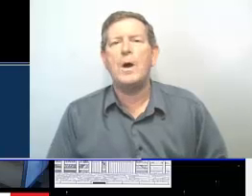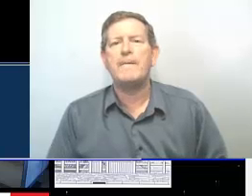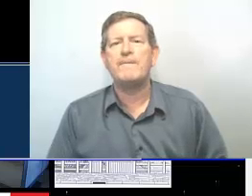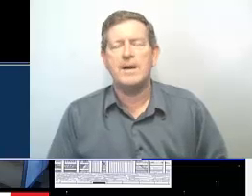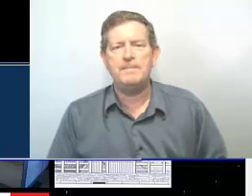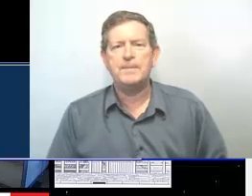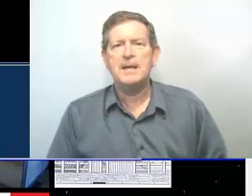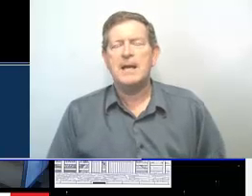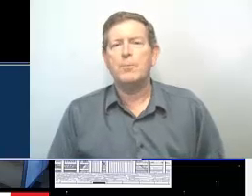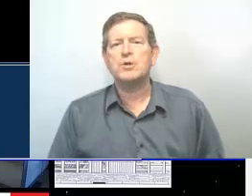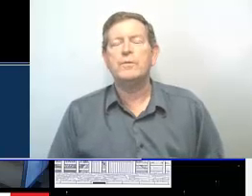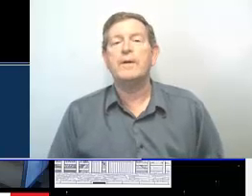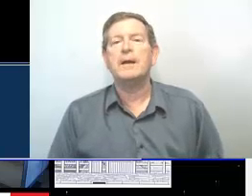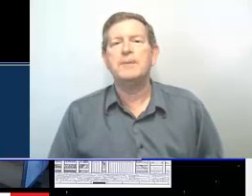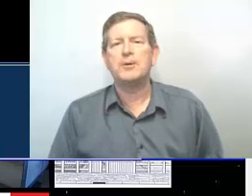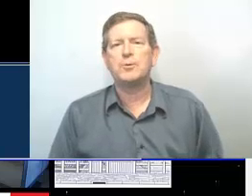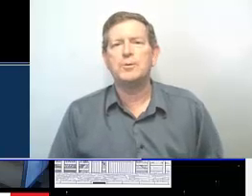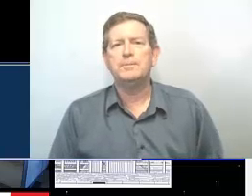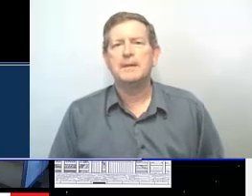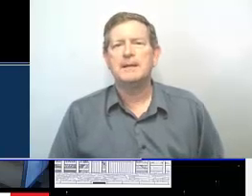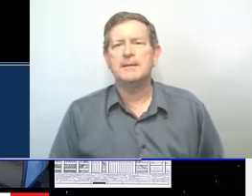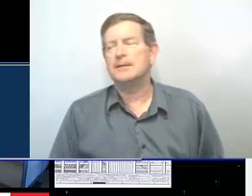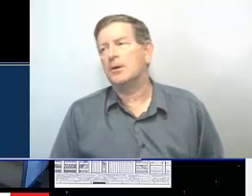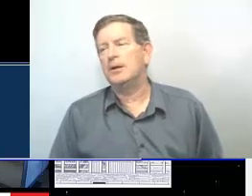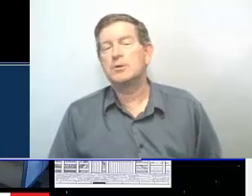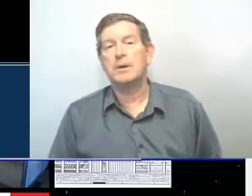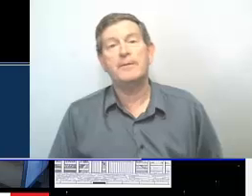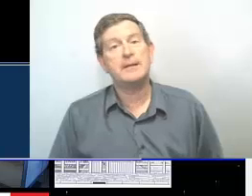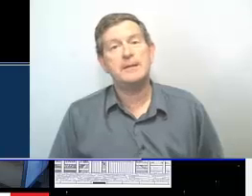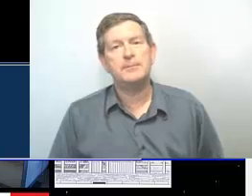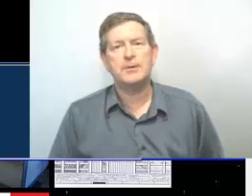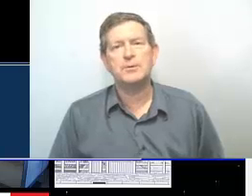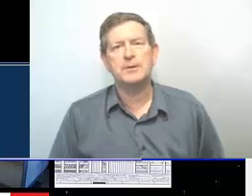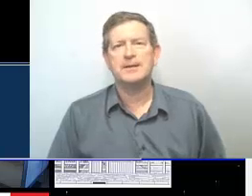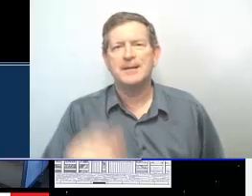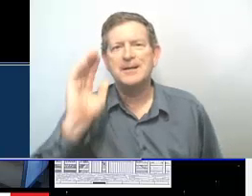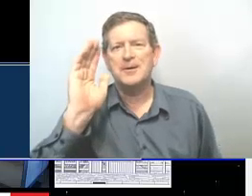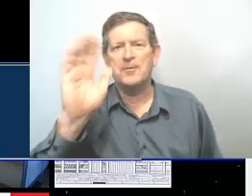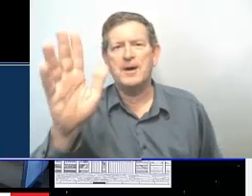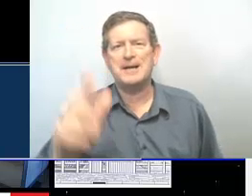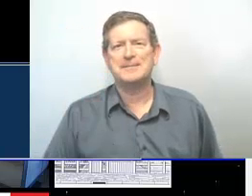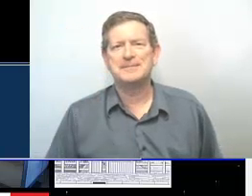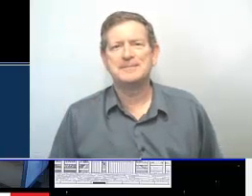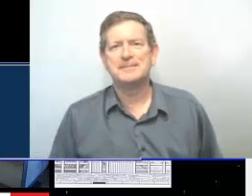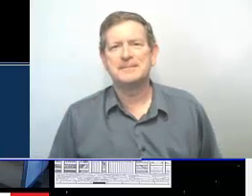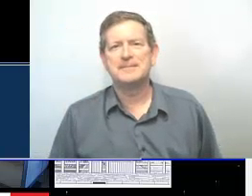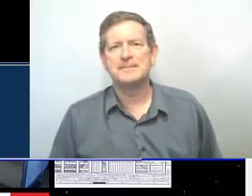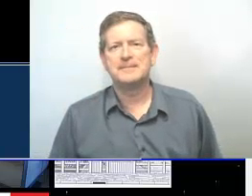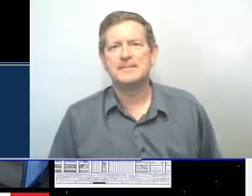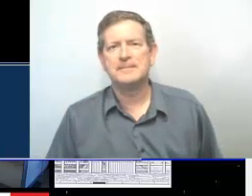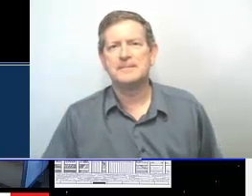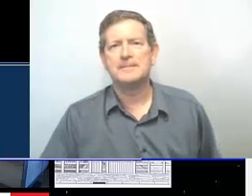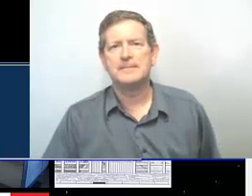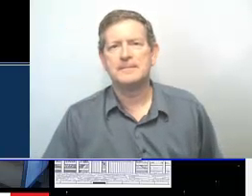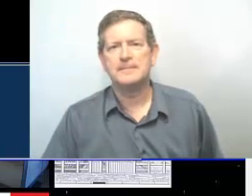leçon 1.20. Et moi, je vous verrai bientôt dans la leçon 1.21, bien sûr. Au revoir.